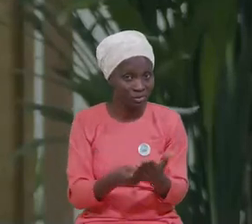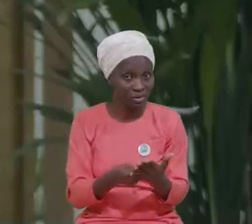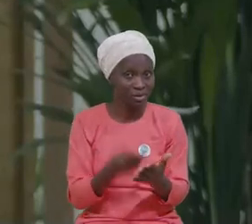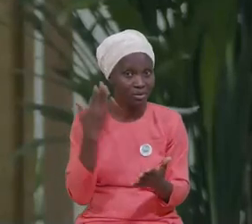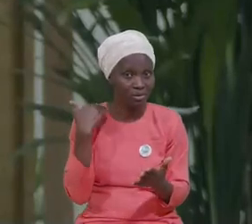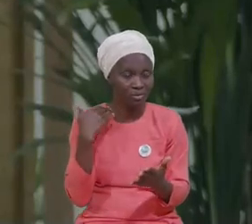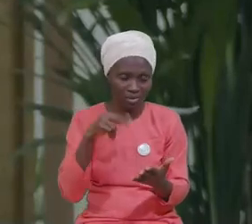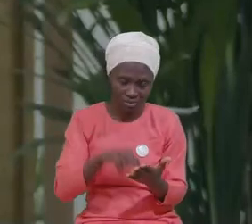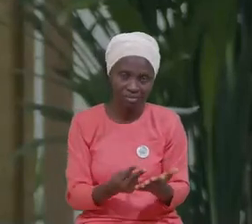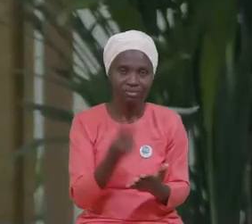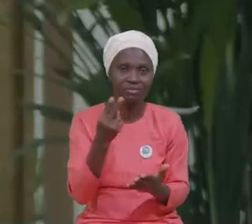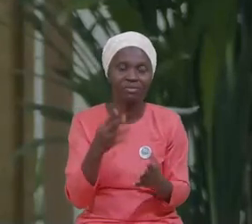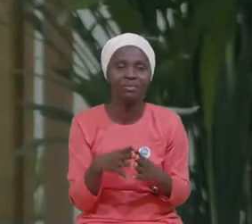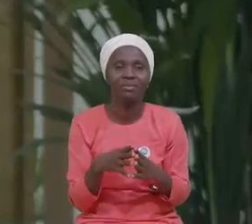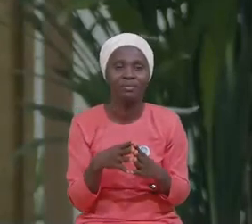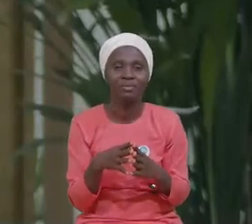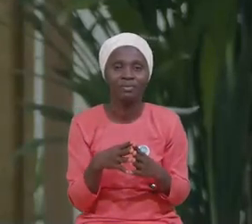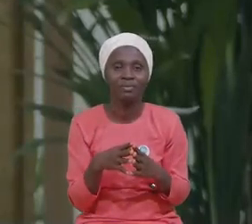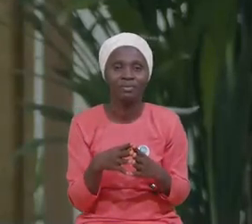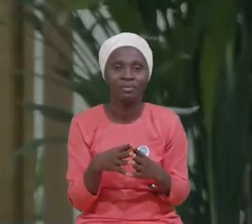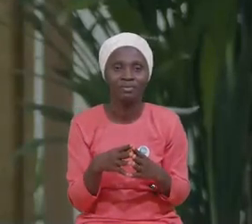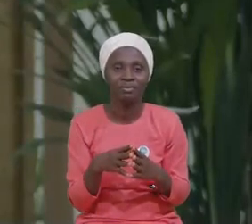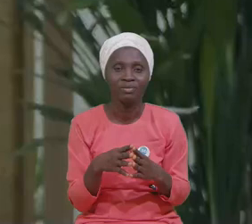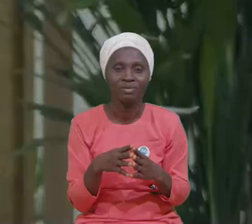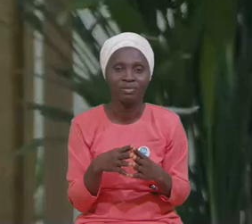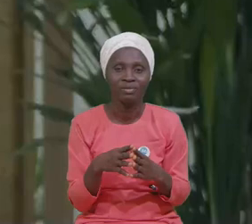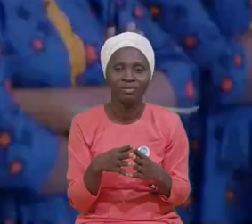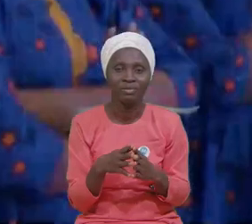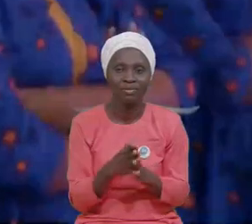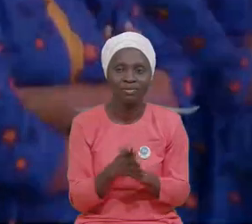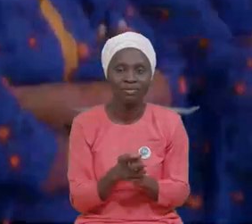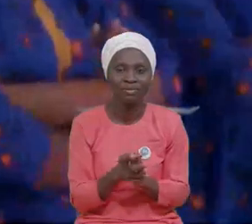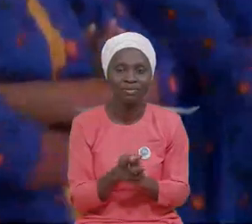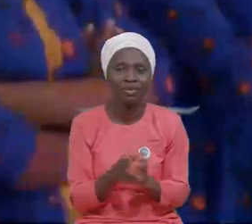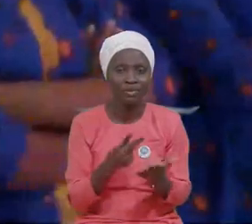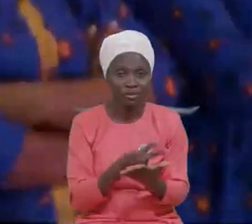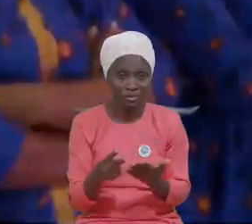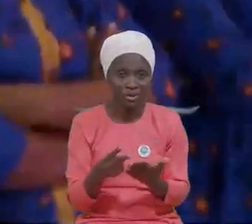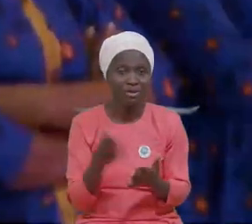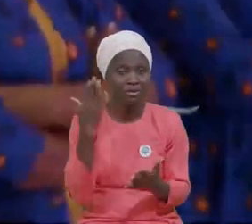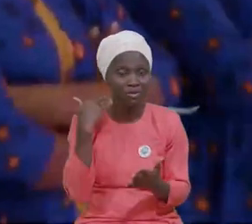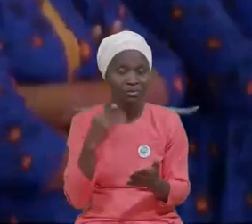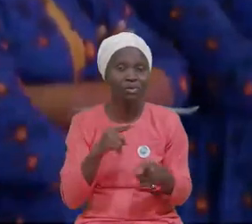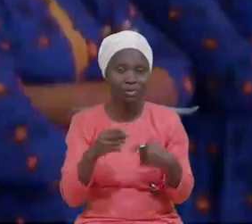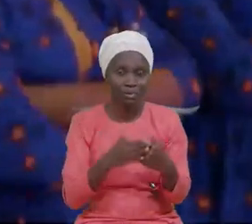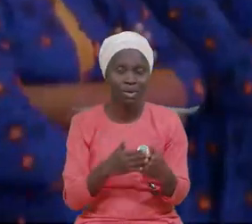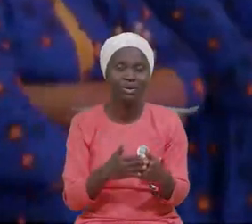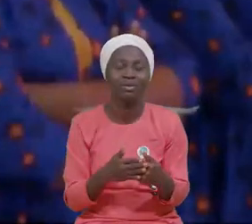tu as échoué à un examen avant. Retourne-y. Tu as échoué au BPC, au